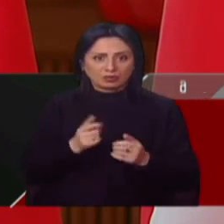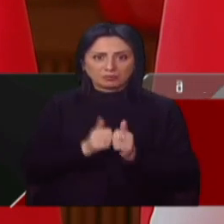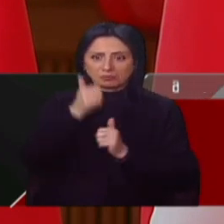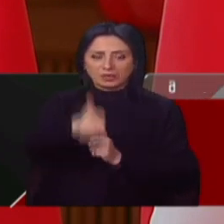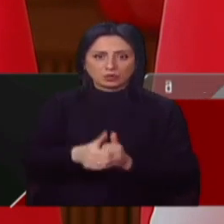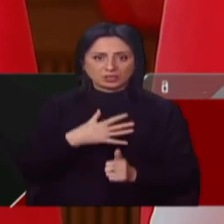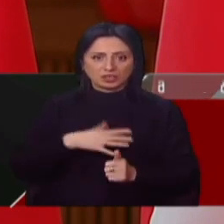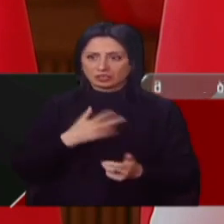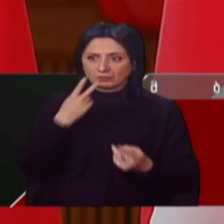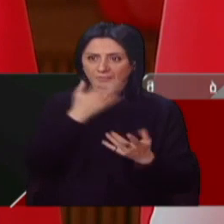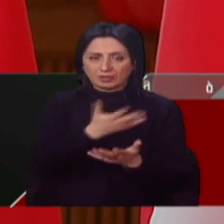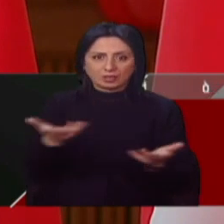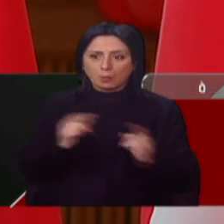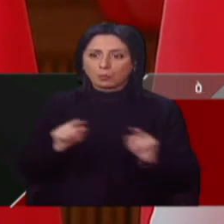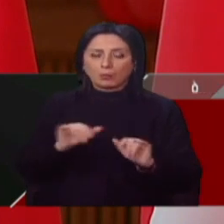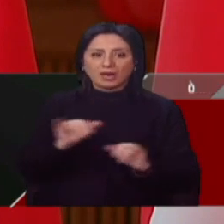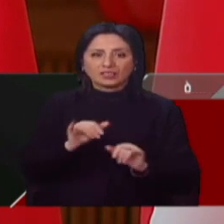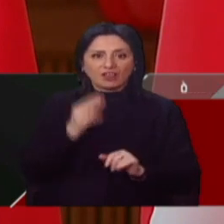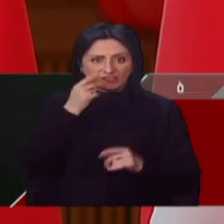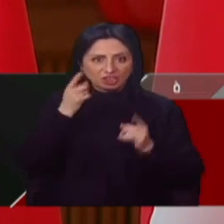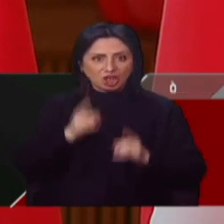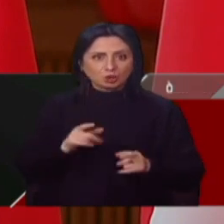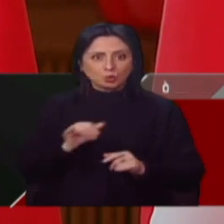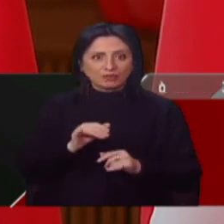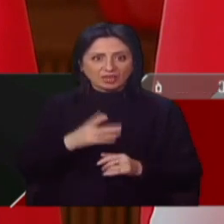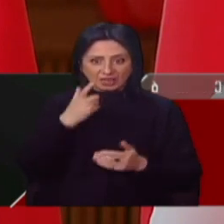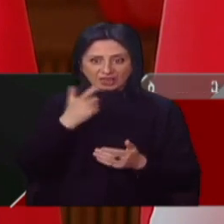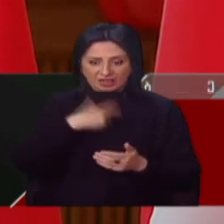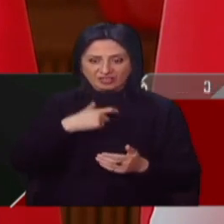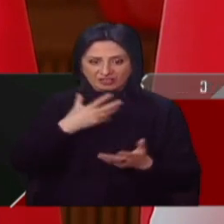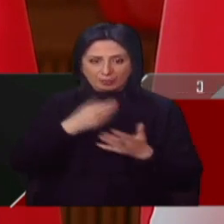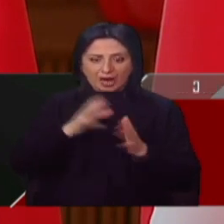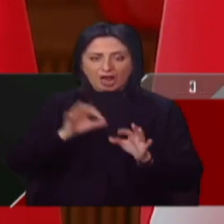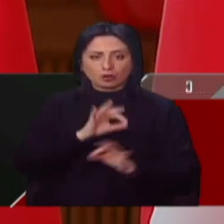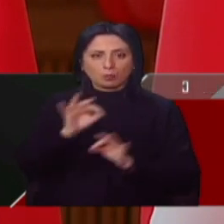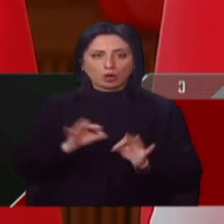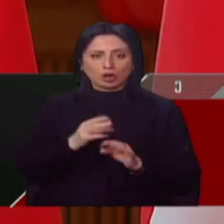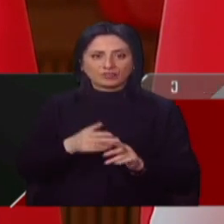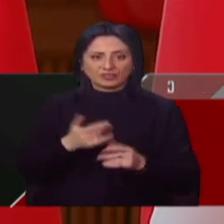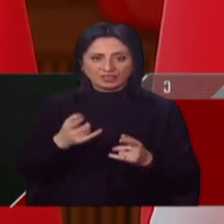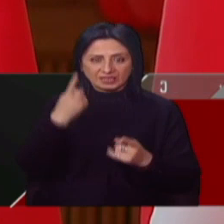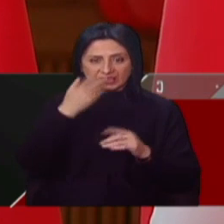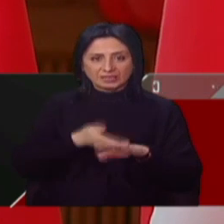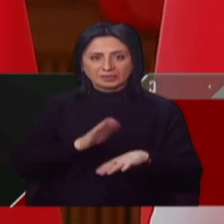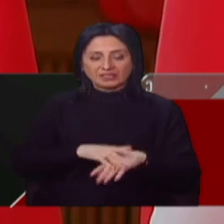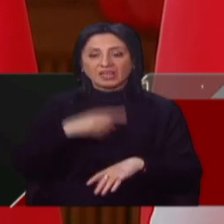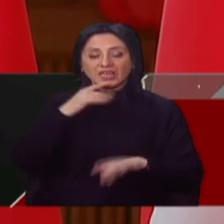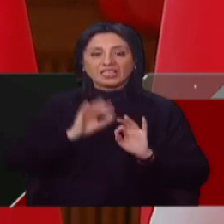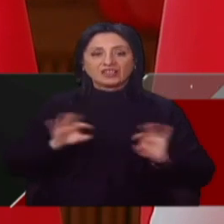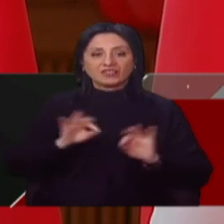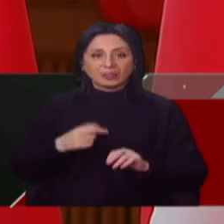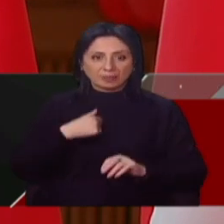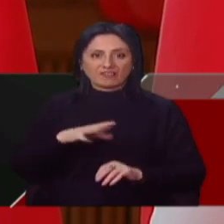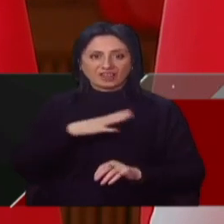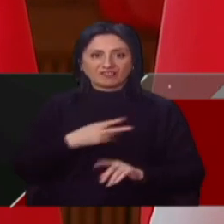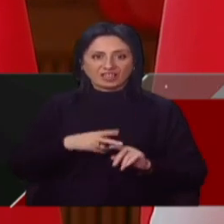ქართული ოცნების რიგებში, ვინც მაშკაცურად ადგებოდა და თავის თავზე აიღებდა ამ კანონპროექტის მთელ სიმძიმეს და იტყოდა რომ მე